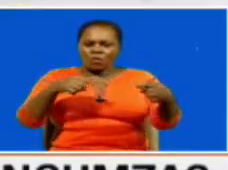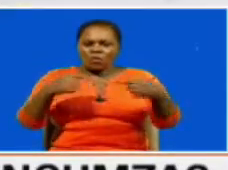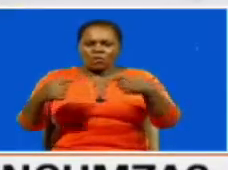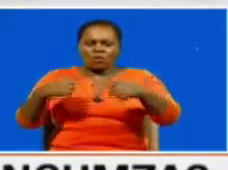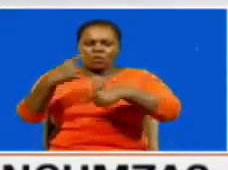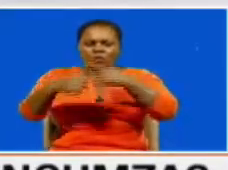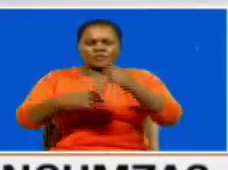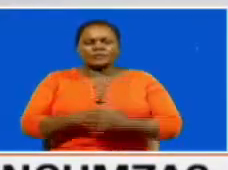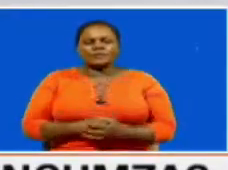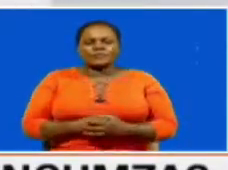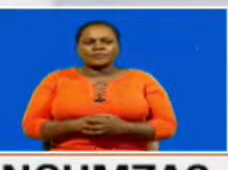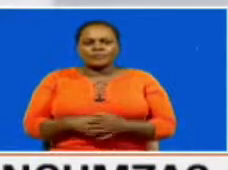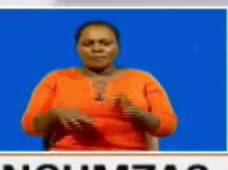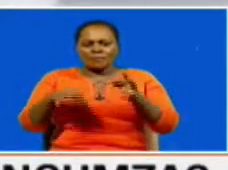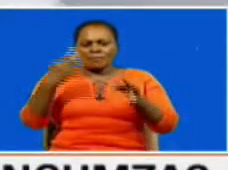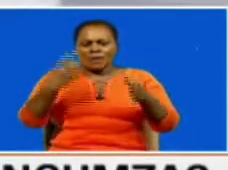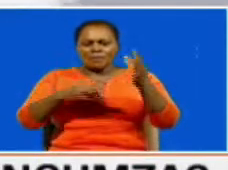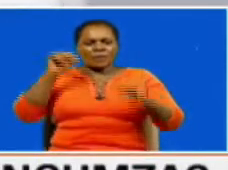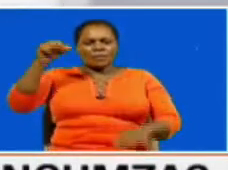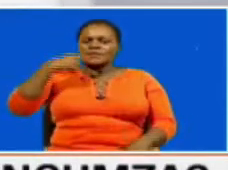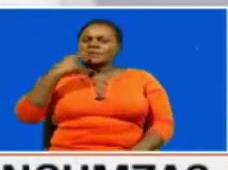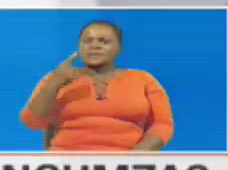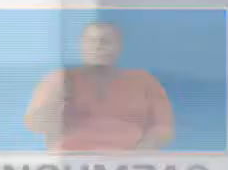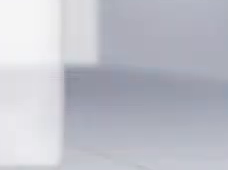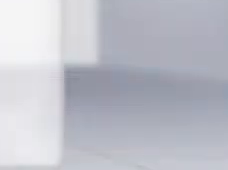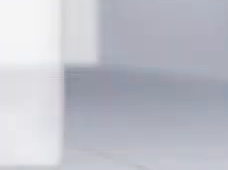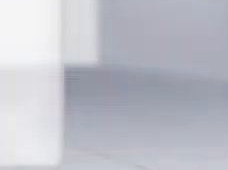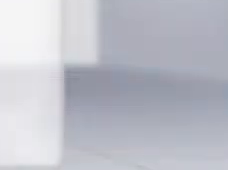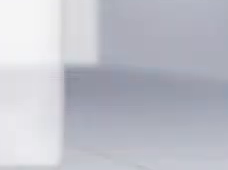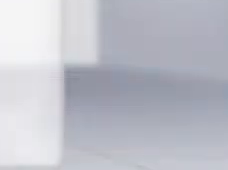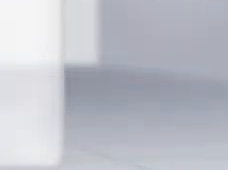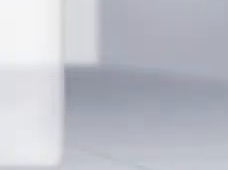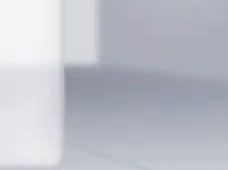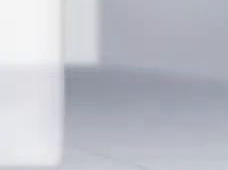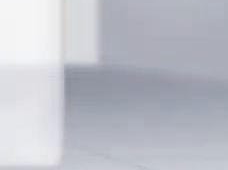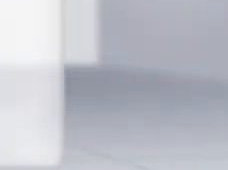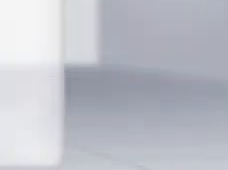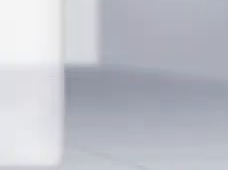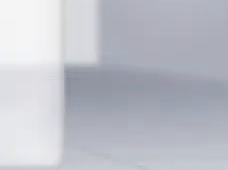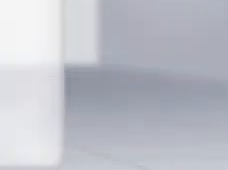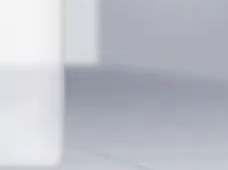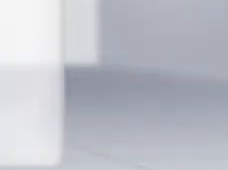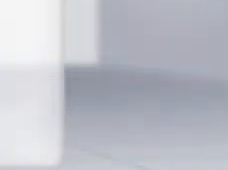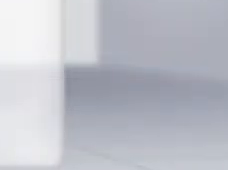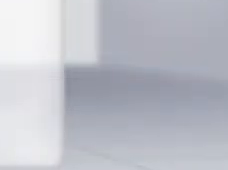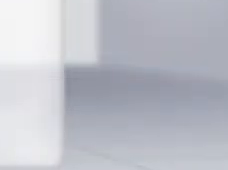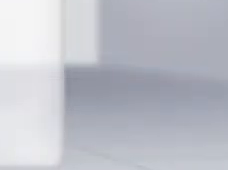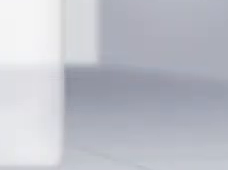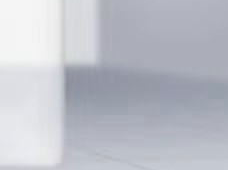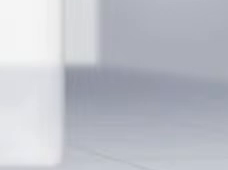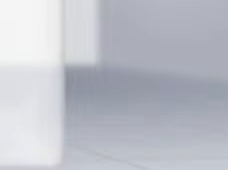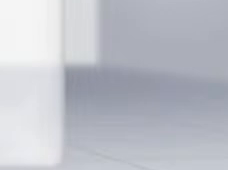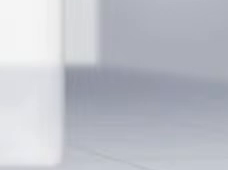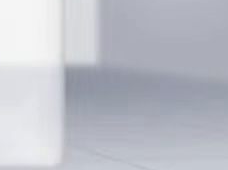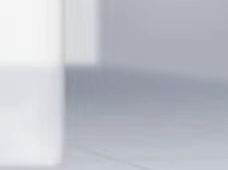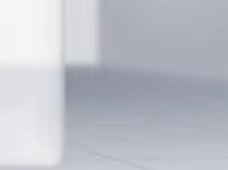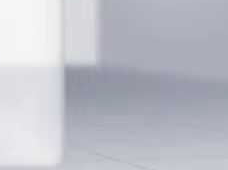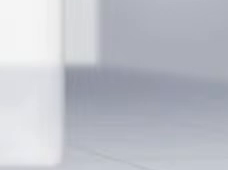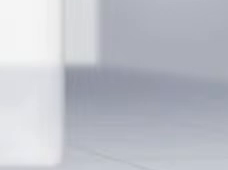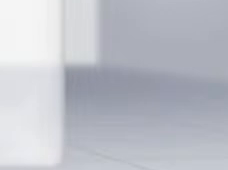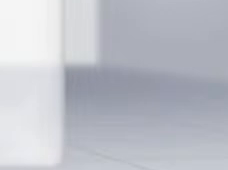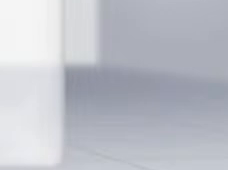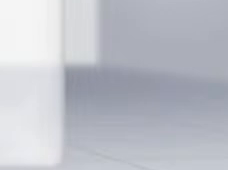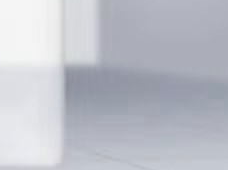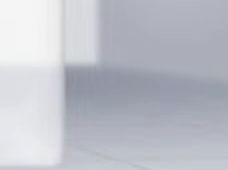continua. Wadadisi wa kisiasa hata hivyo wasema kuwa Odinga atafaulu kumleta Ruto kwenye meza ya mazungumzo. Hata hivyo, ni